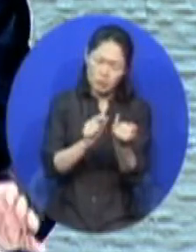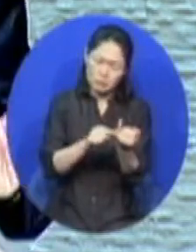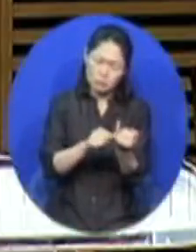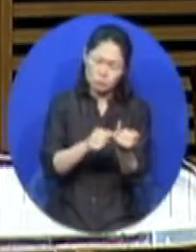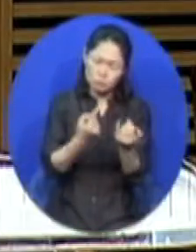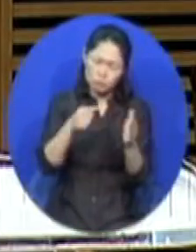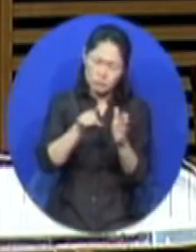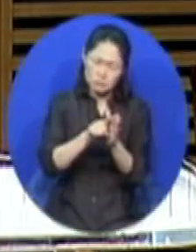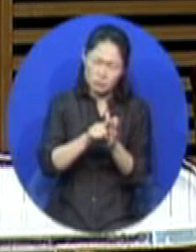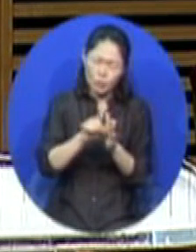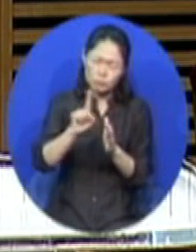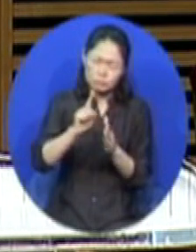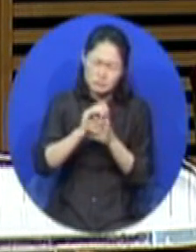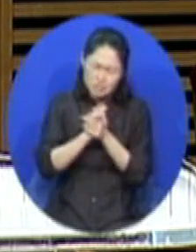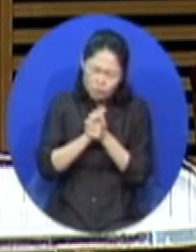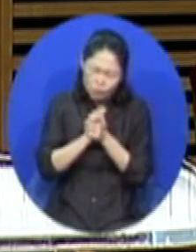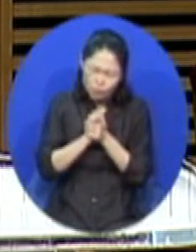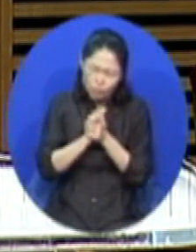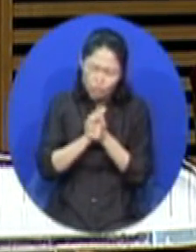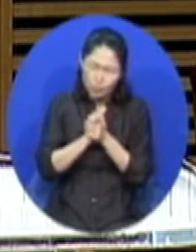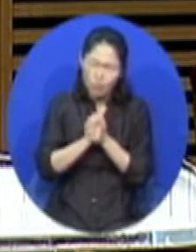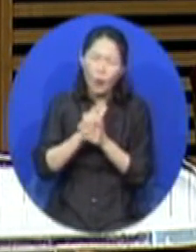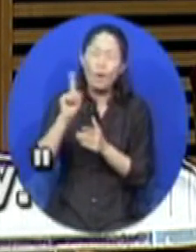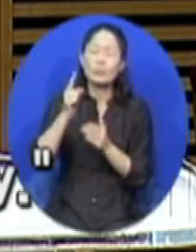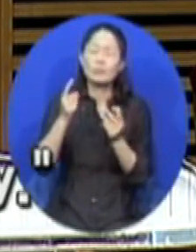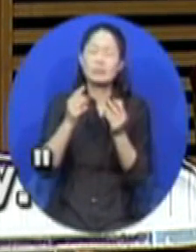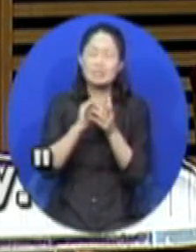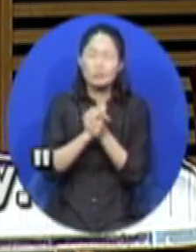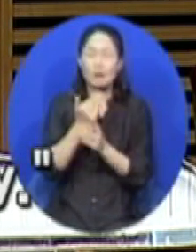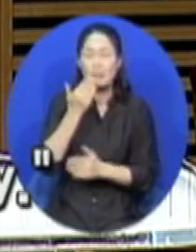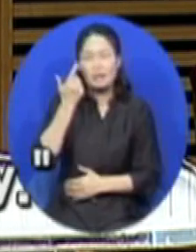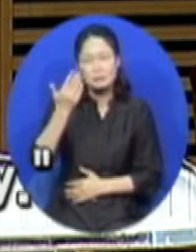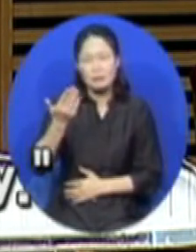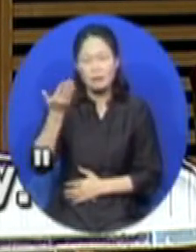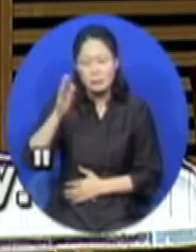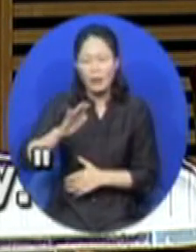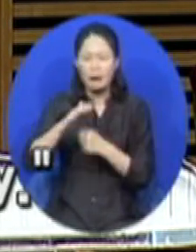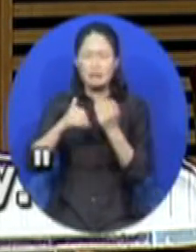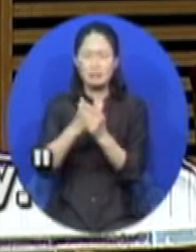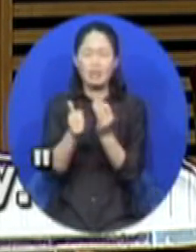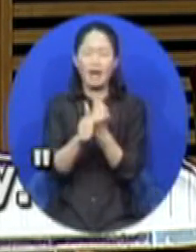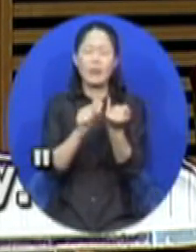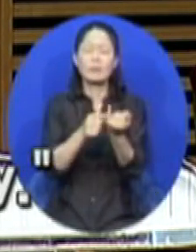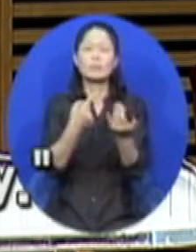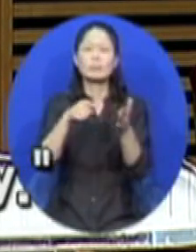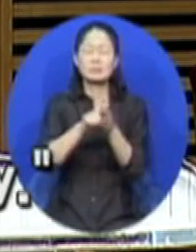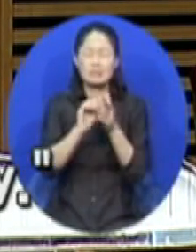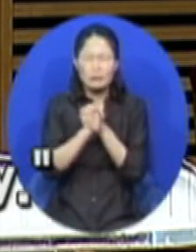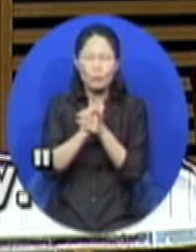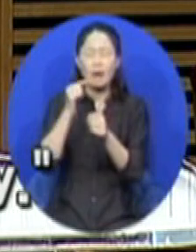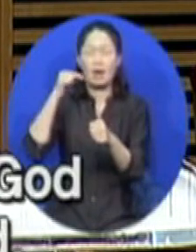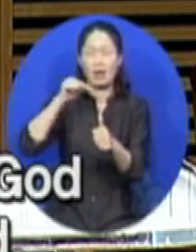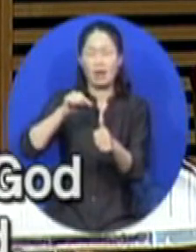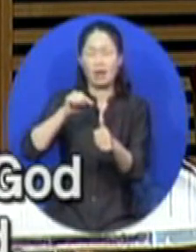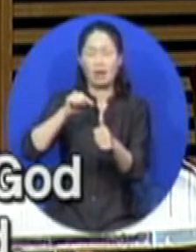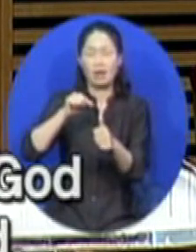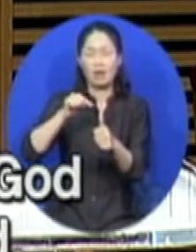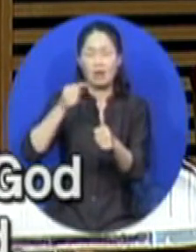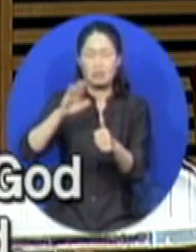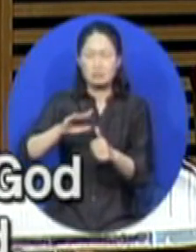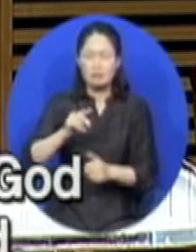도대체 무슨 기도를 해야 되요 죽은 아내를 위해서 근데 하나님 잊지도 하라 입을